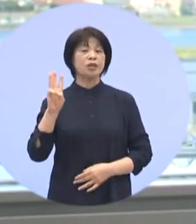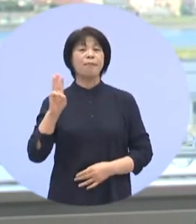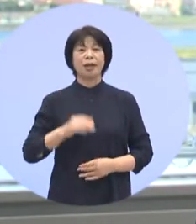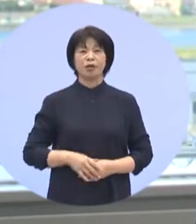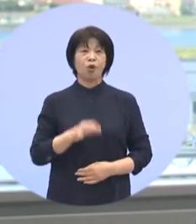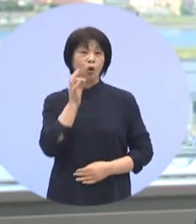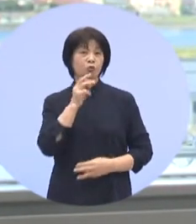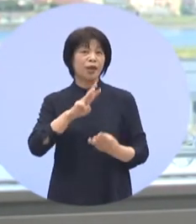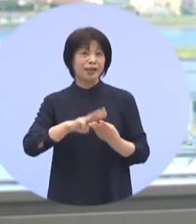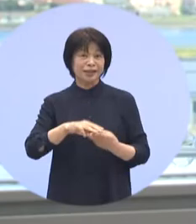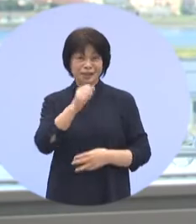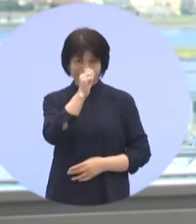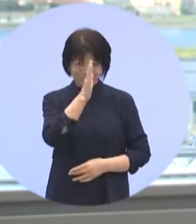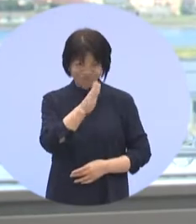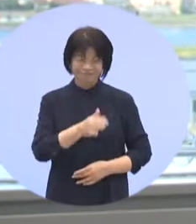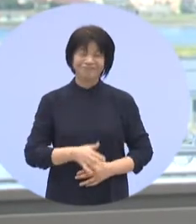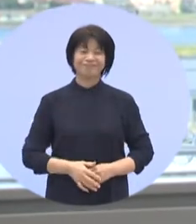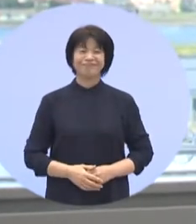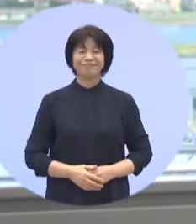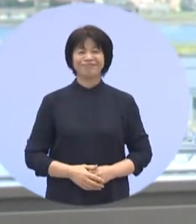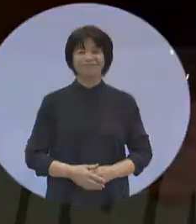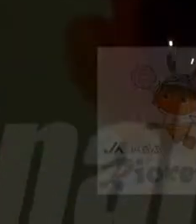奈子です。よろしくお願いします。